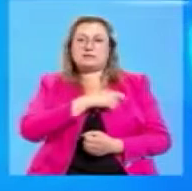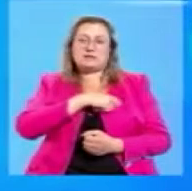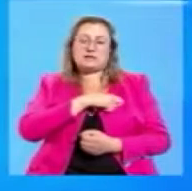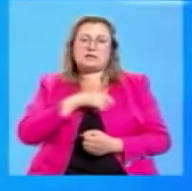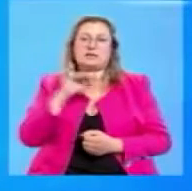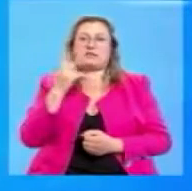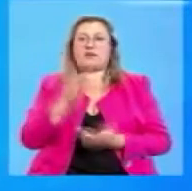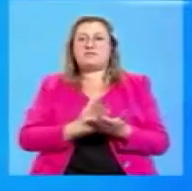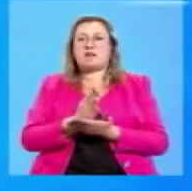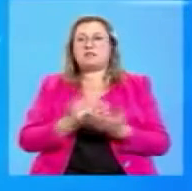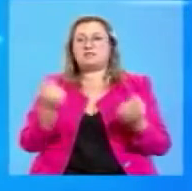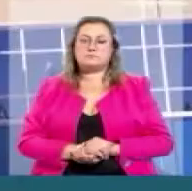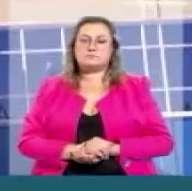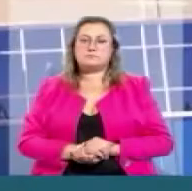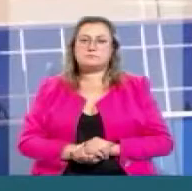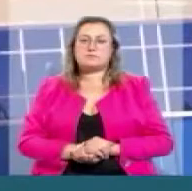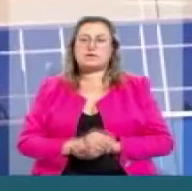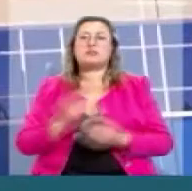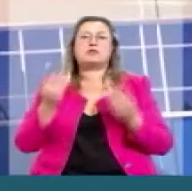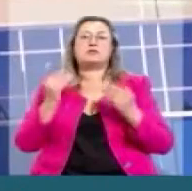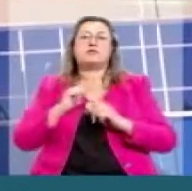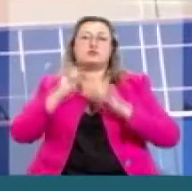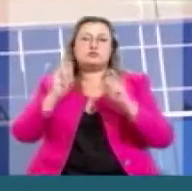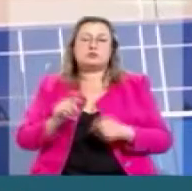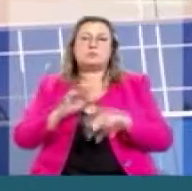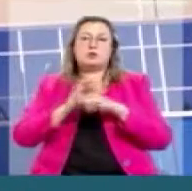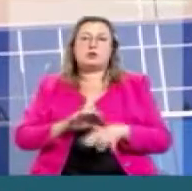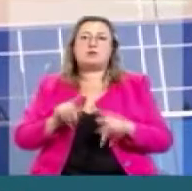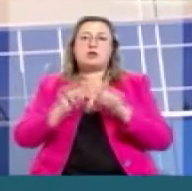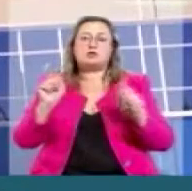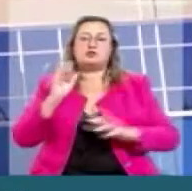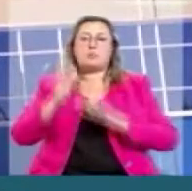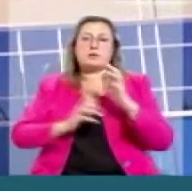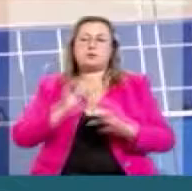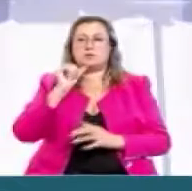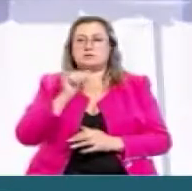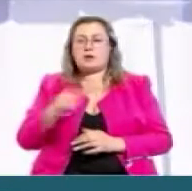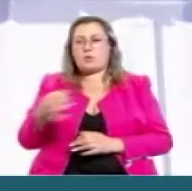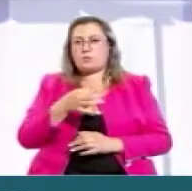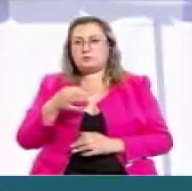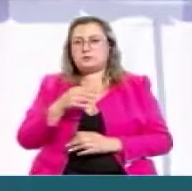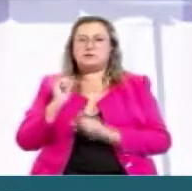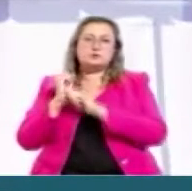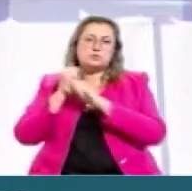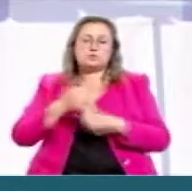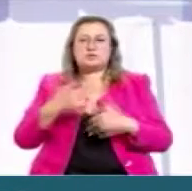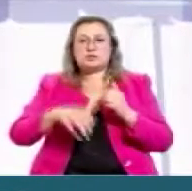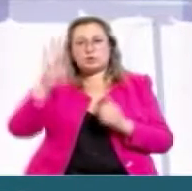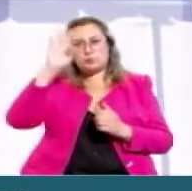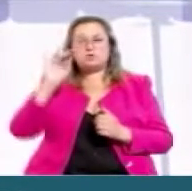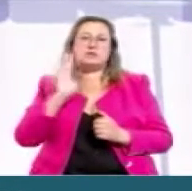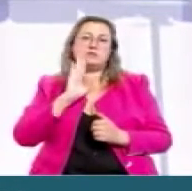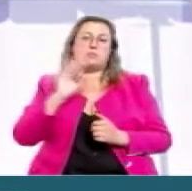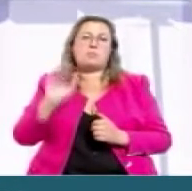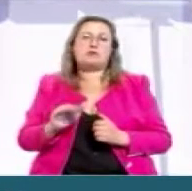а также 2 ветерана спорта. Торжественное вручение прошло в рамках открытия чемпионата Костанайской области по дзюдо среди юношей и